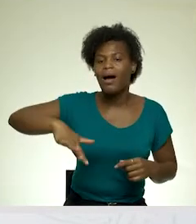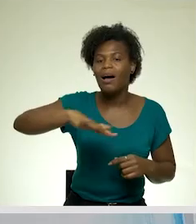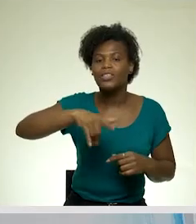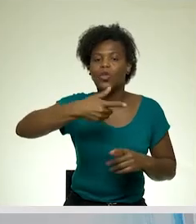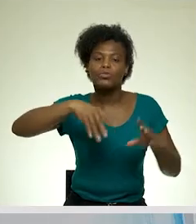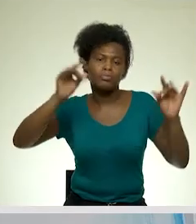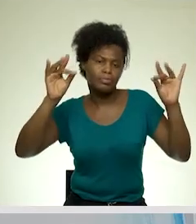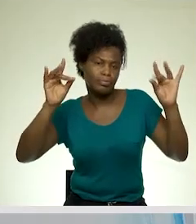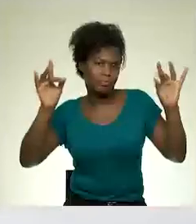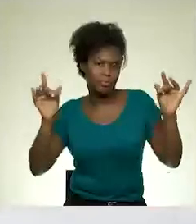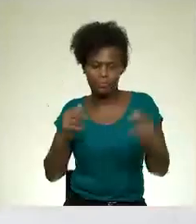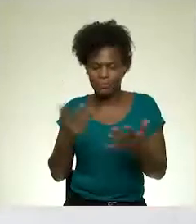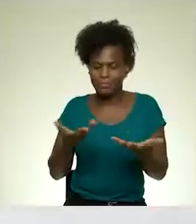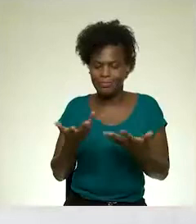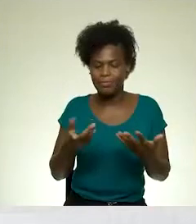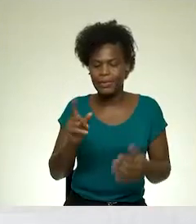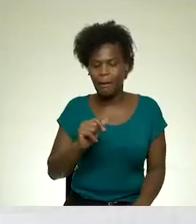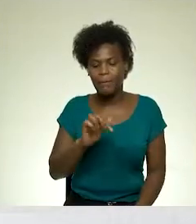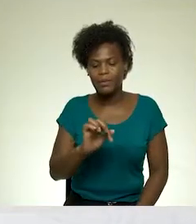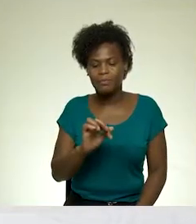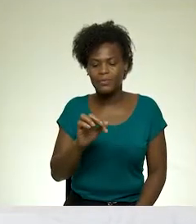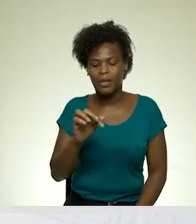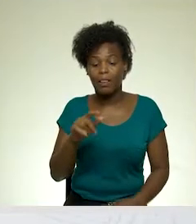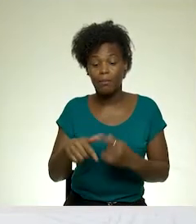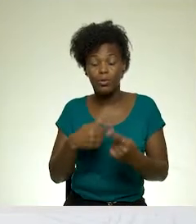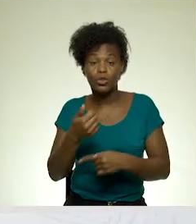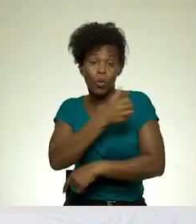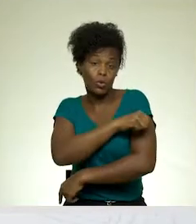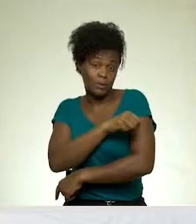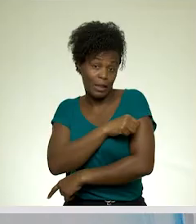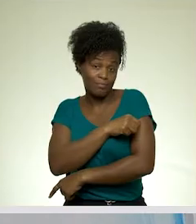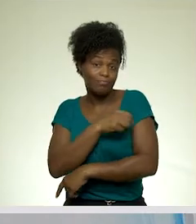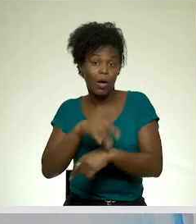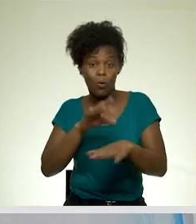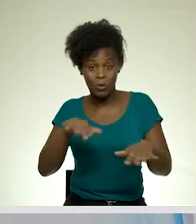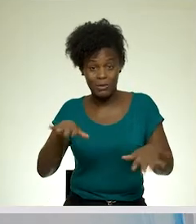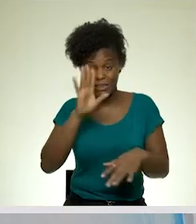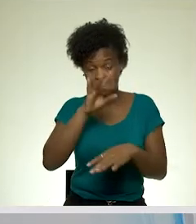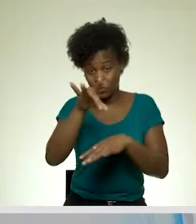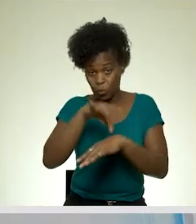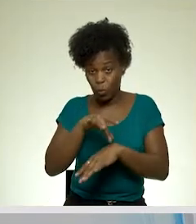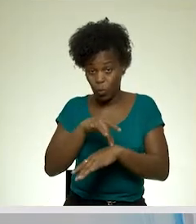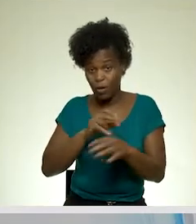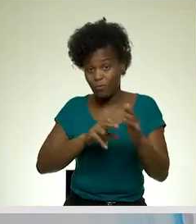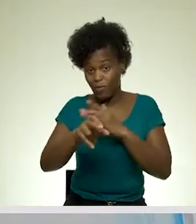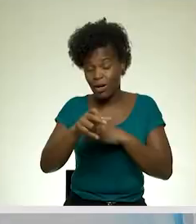joue, n'est-ce pas? Et après, tu as l'hôpital. Si tu es malade, tu y